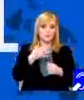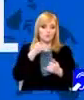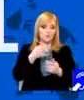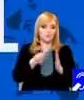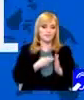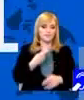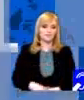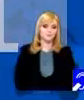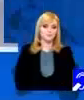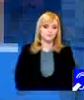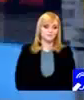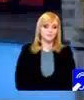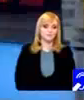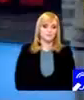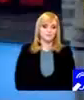Telejurnal.